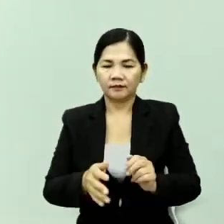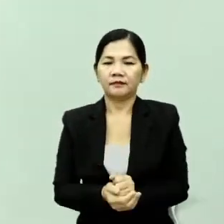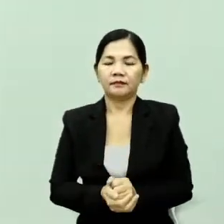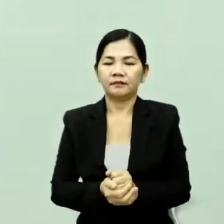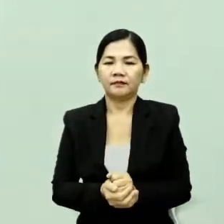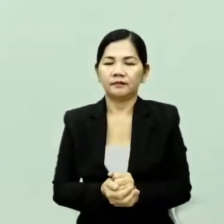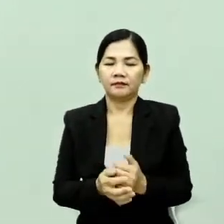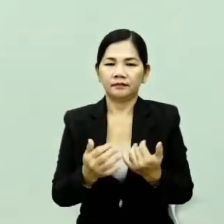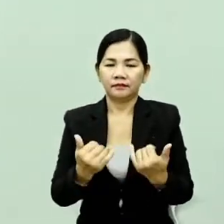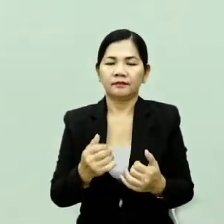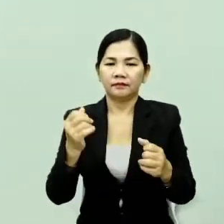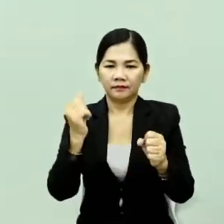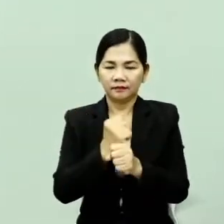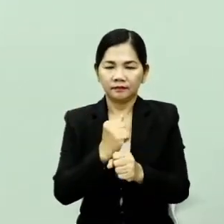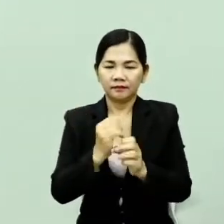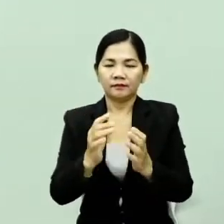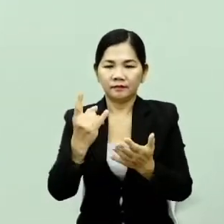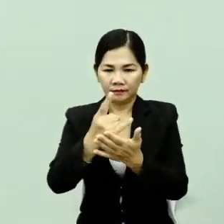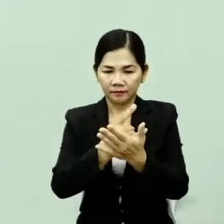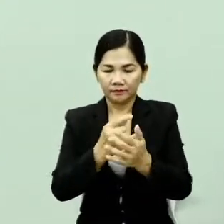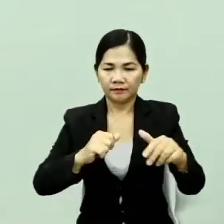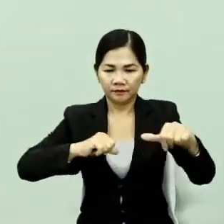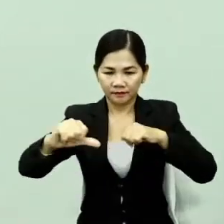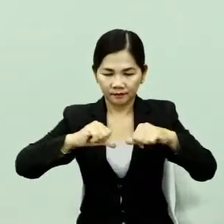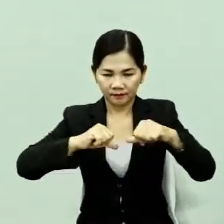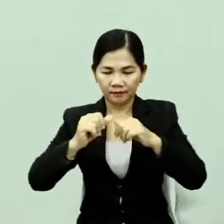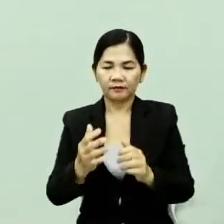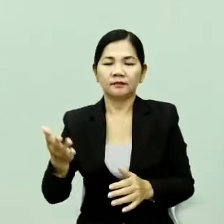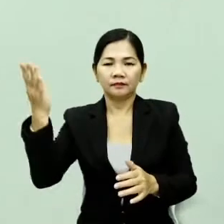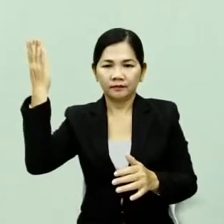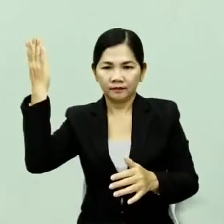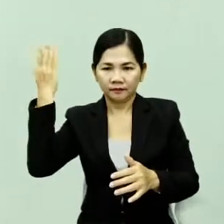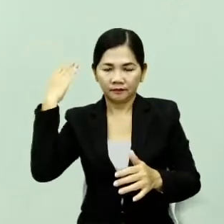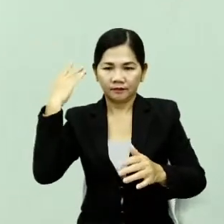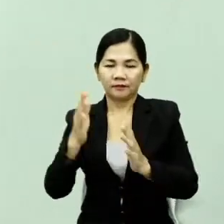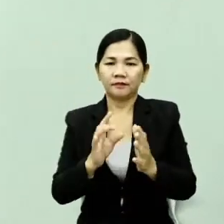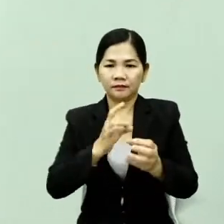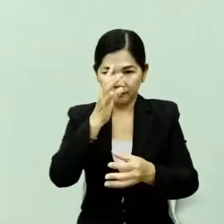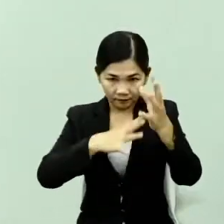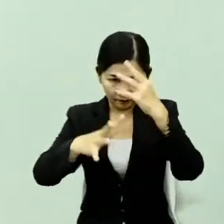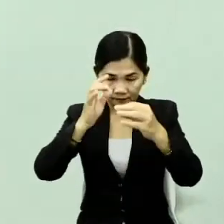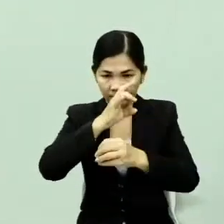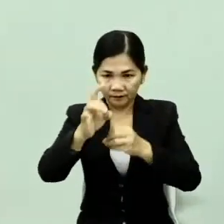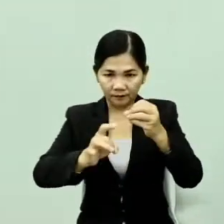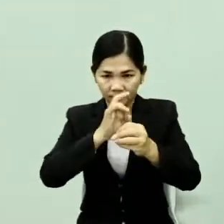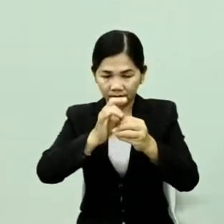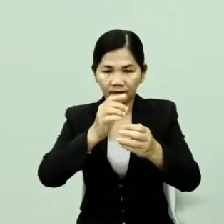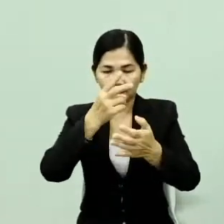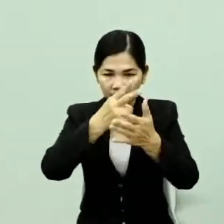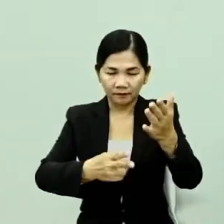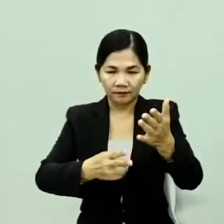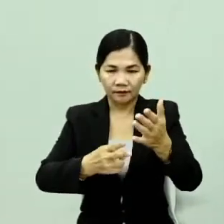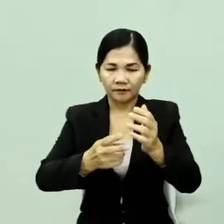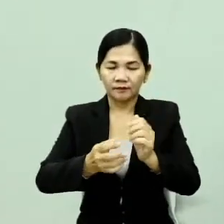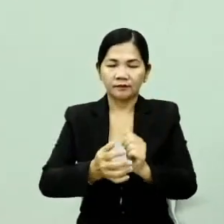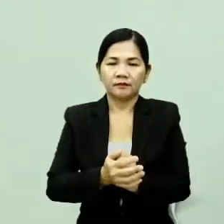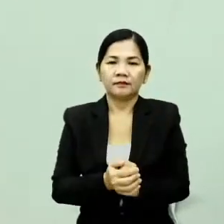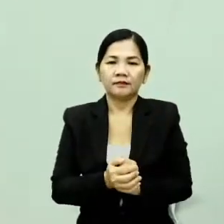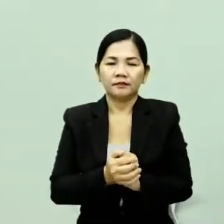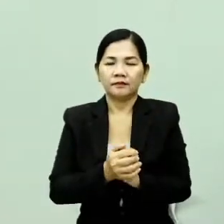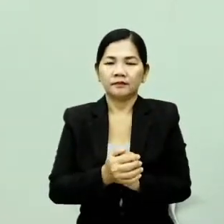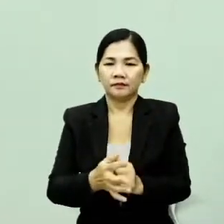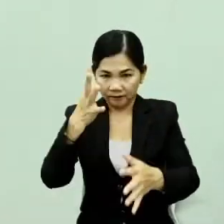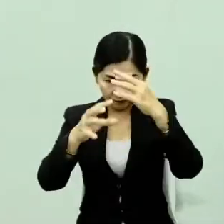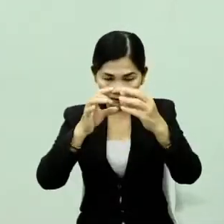con cha ta cha mê riêng vật chia xa dương bị thằng ngày mồn cha riêng âm pi vậy cha riêng âm pi vậy tại con